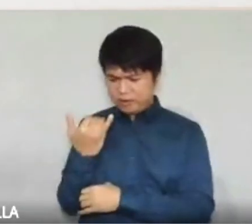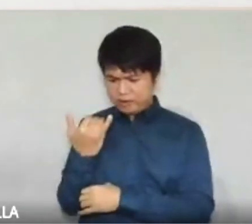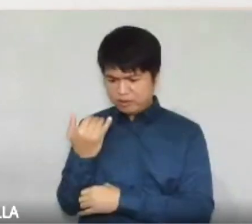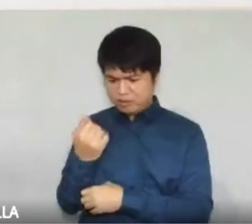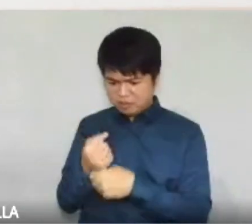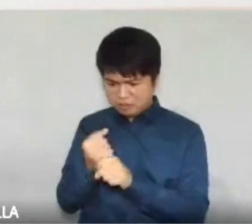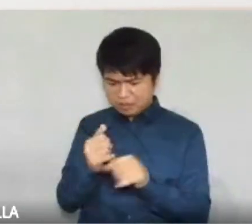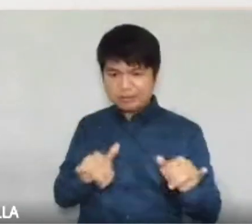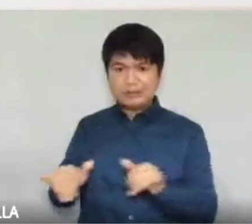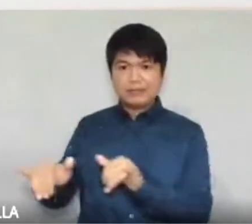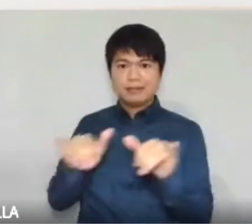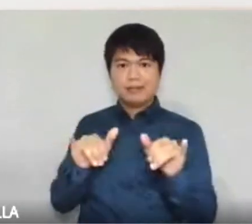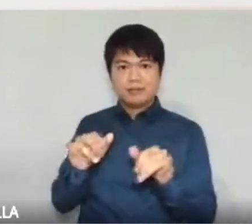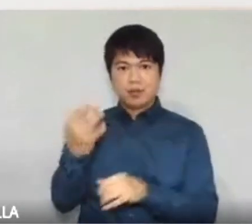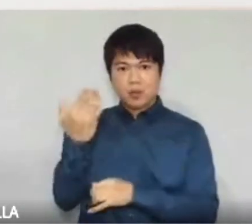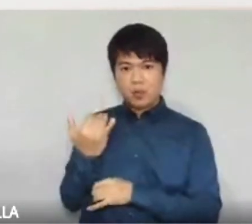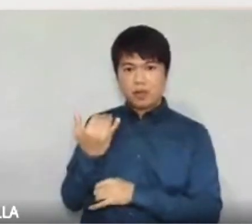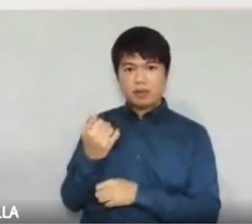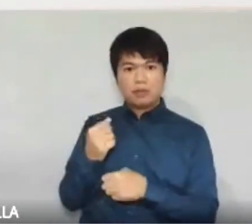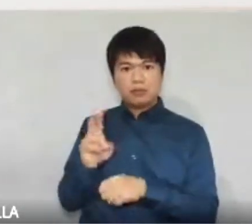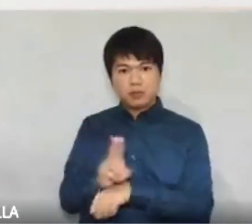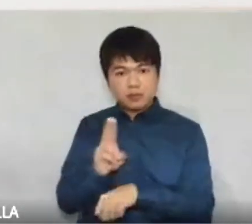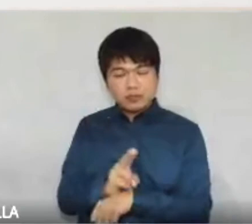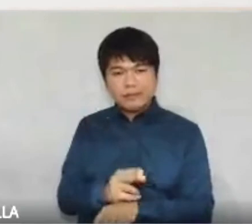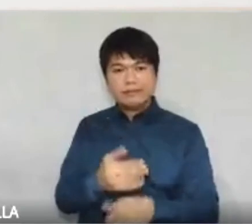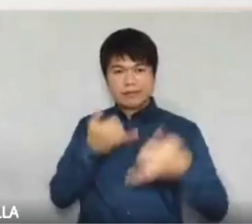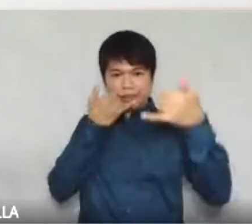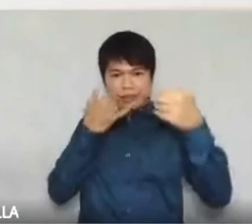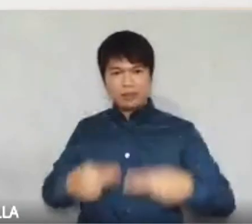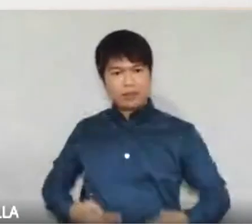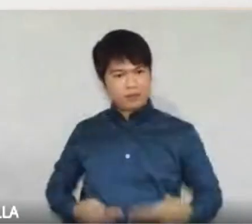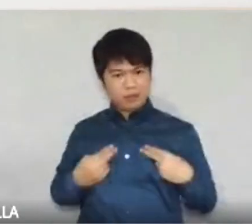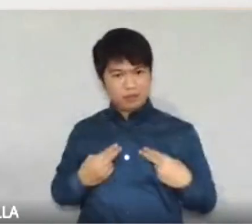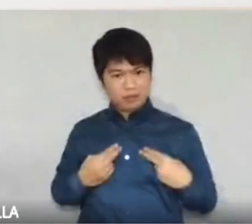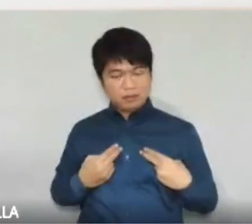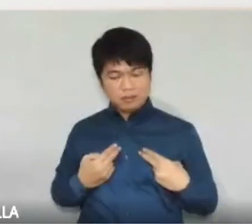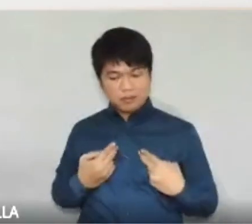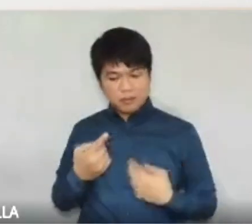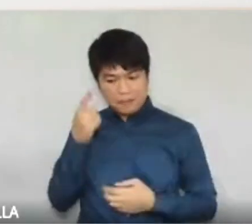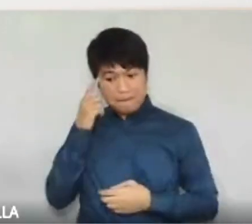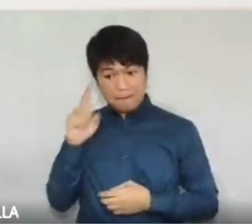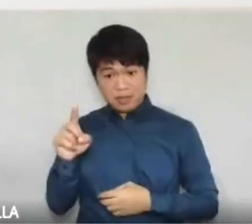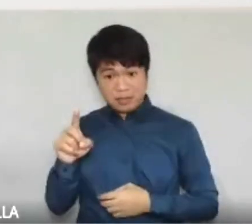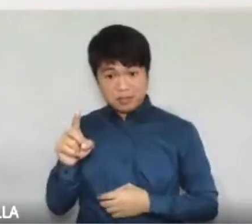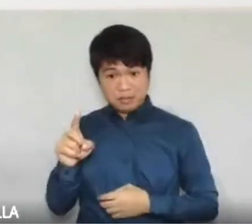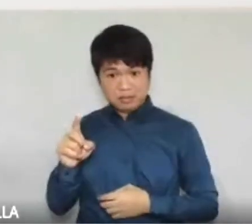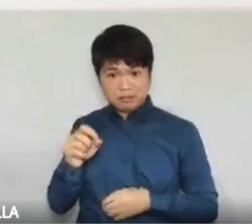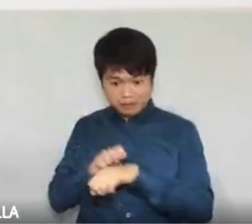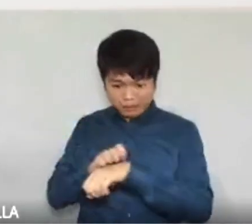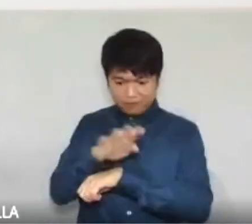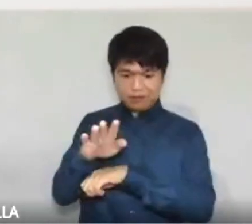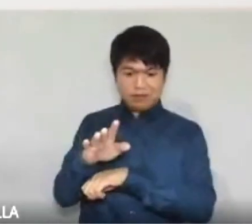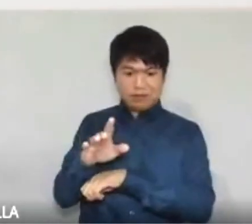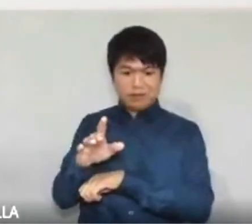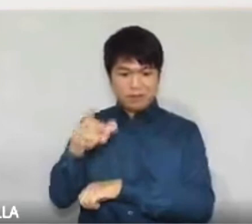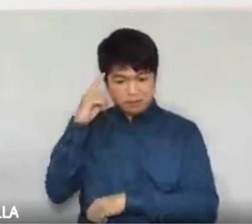tayo gumagamit ng telehealth. Ito ay para epektibo, efficient at accurate ang